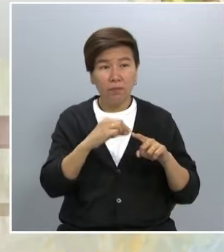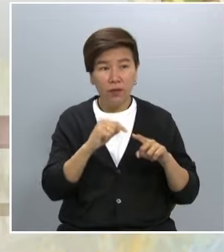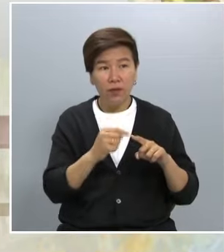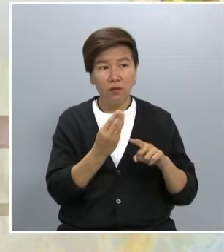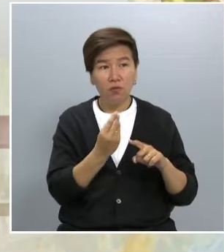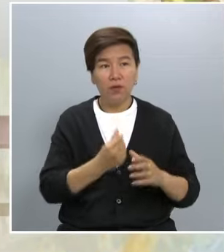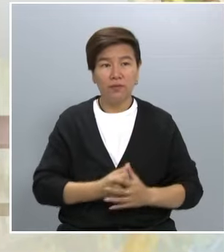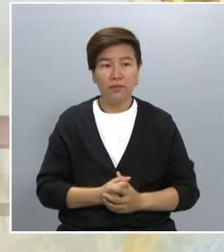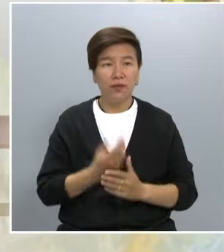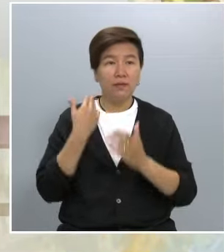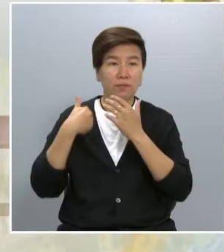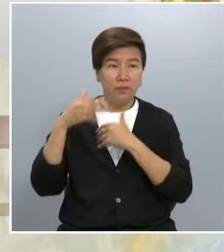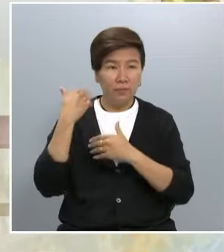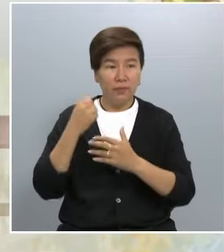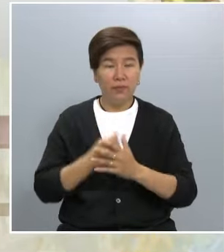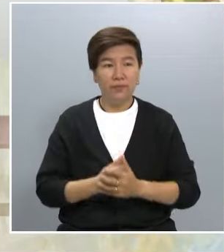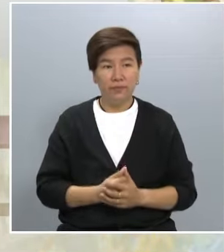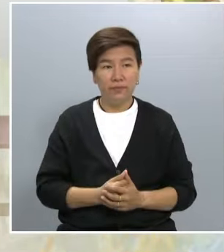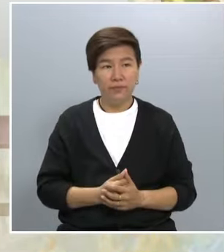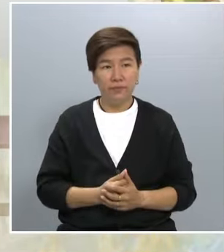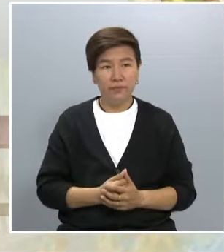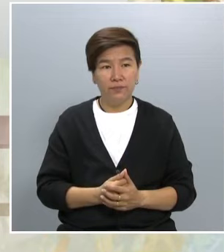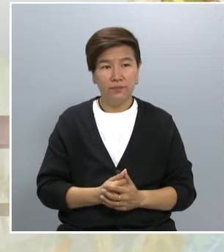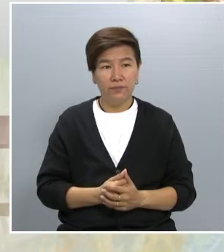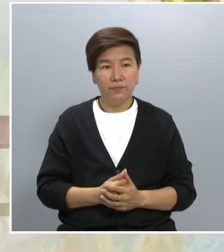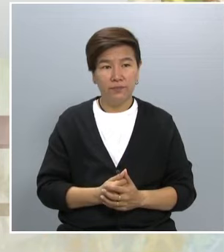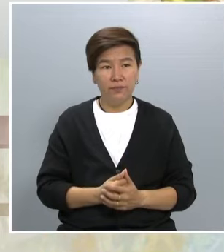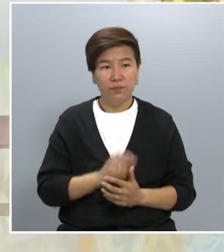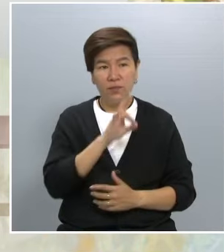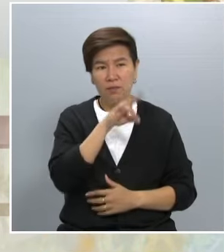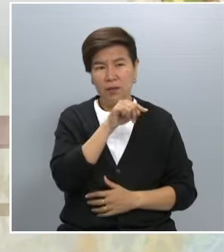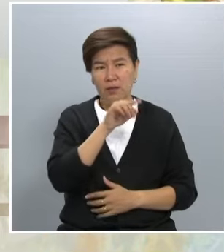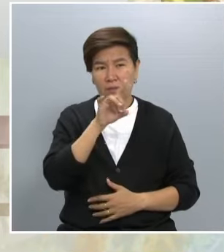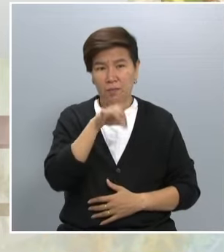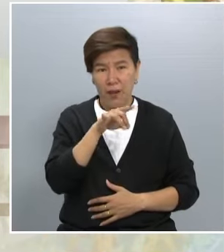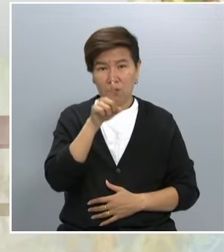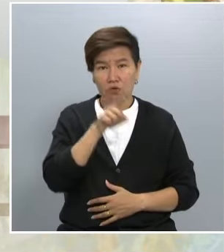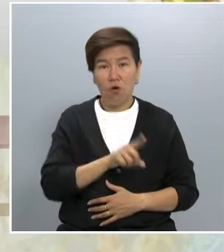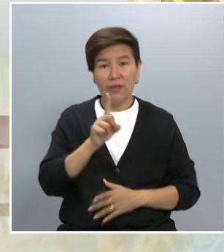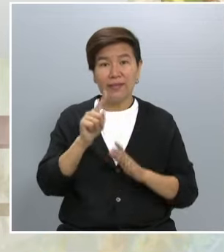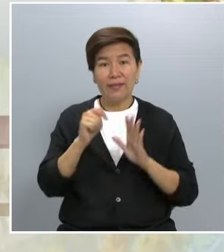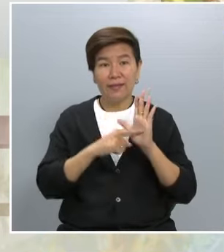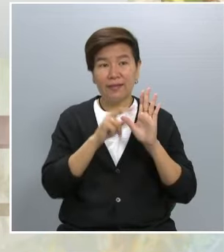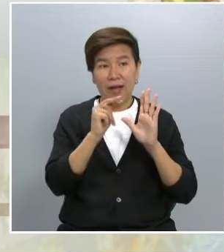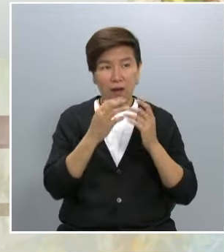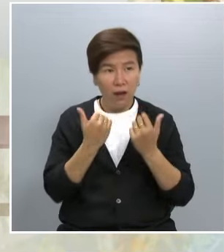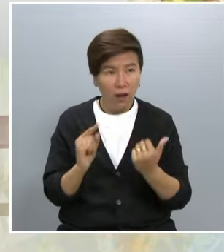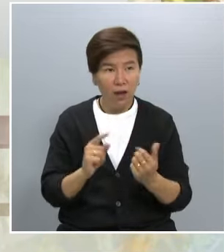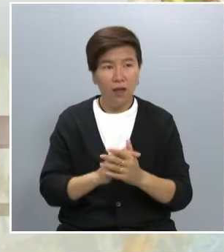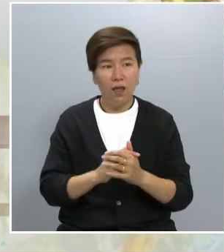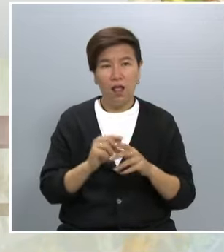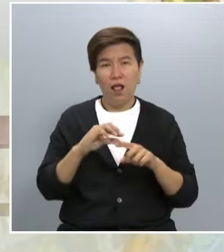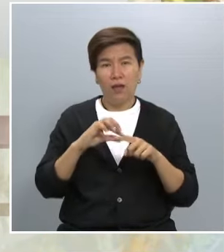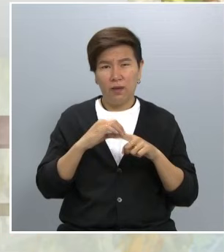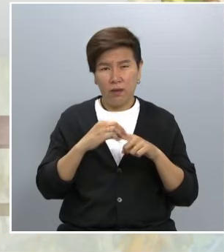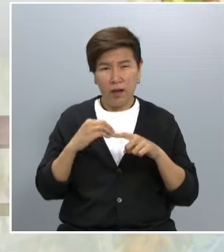เอ่อที่ผ่านมานะคะที่ผ่านมาเข้าเปลือกนาปรังช่วงนี้ 7,000 - 8,000บาทต่อตันแต่อย่างล่าสุดข้าวเปลือกปทุมธานีเกี่ยว